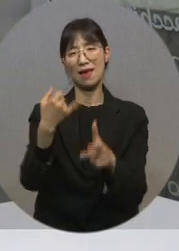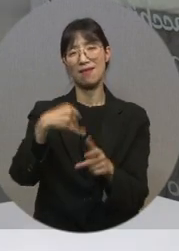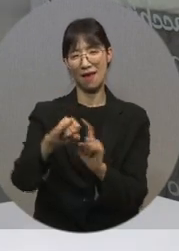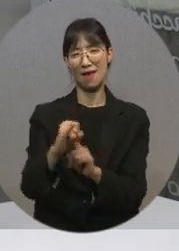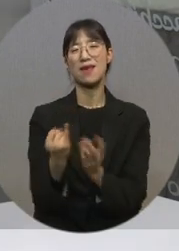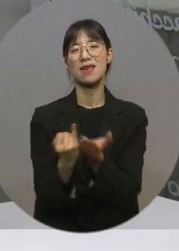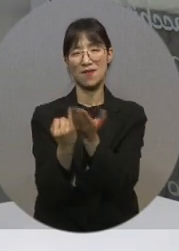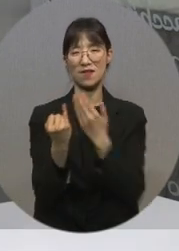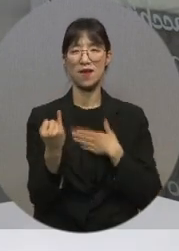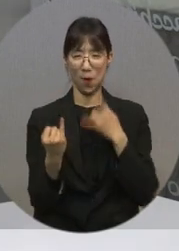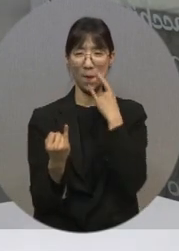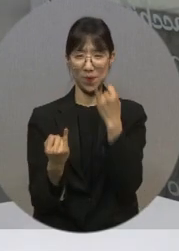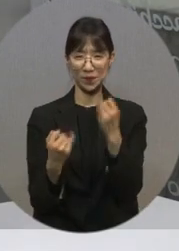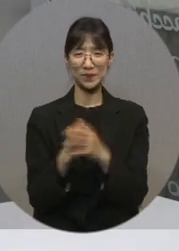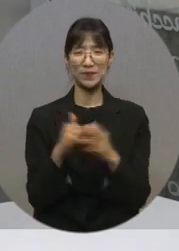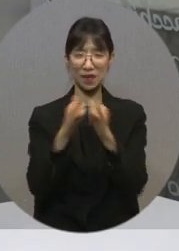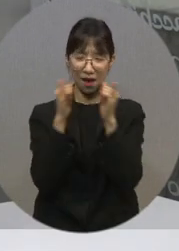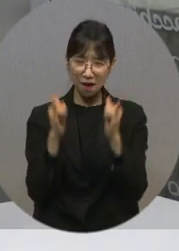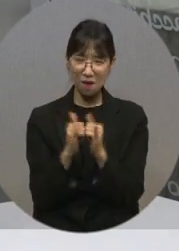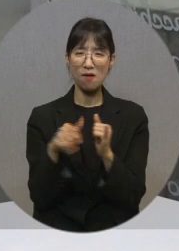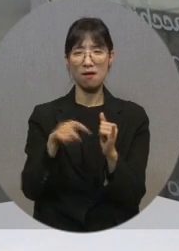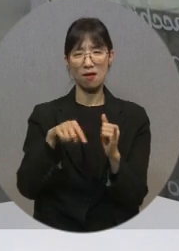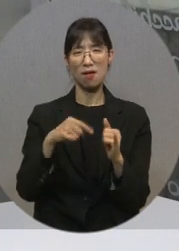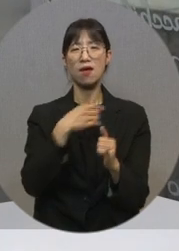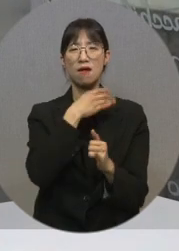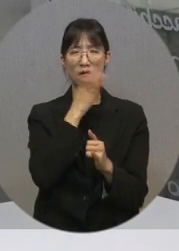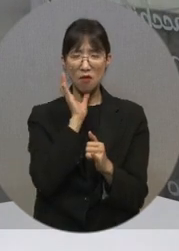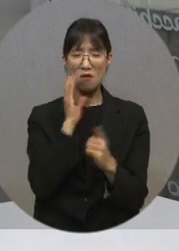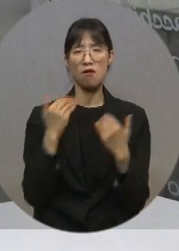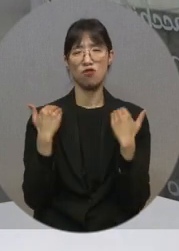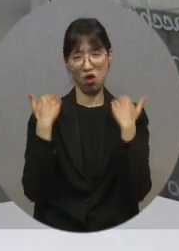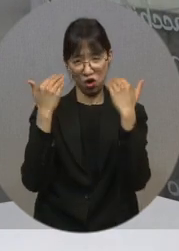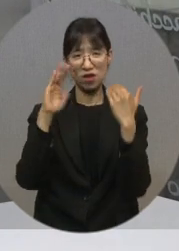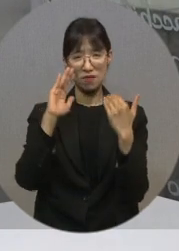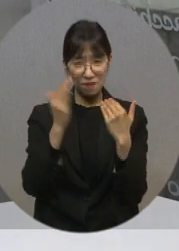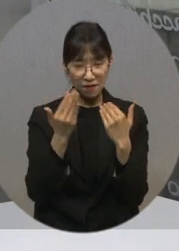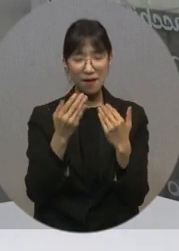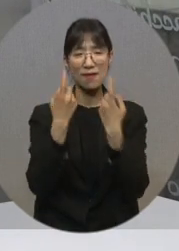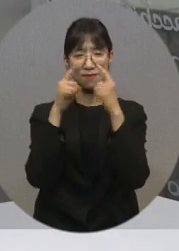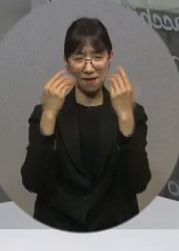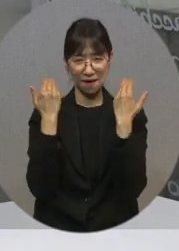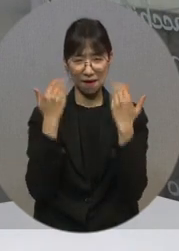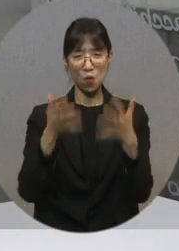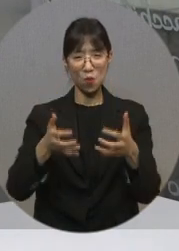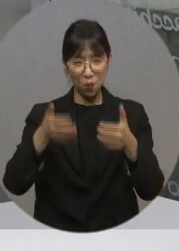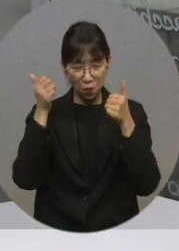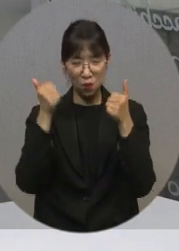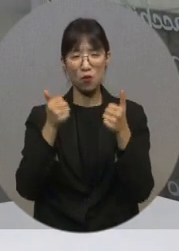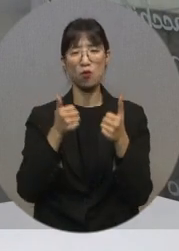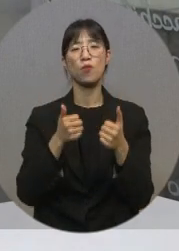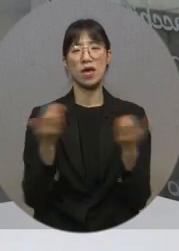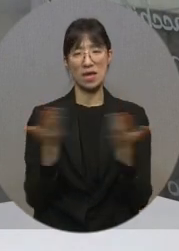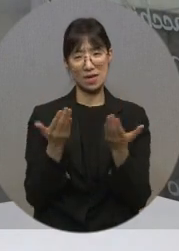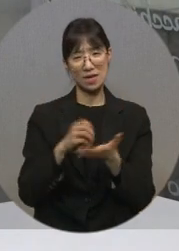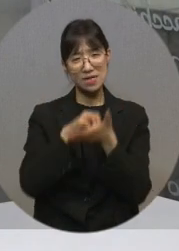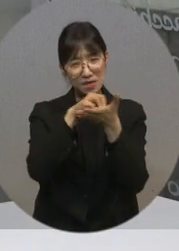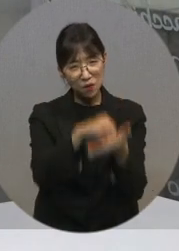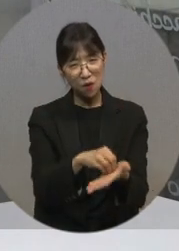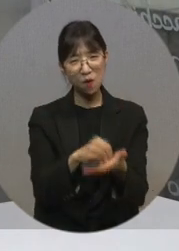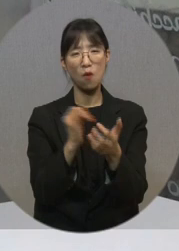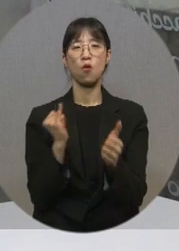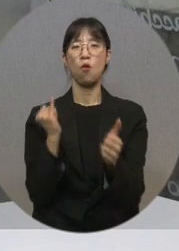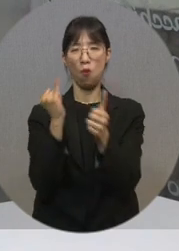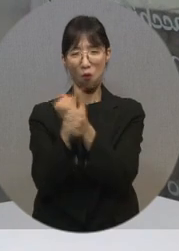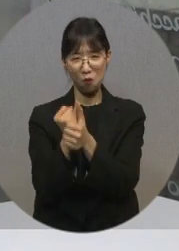엄마고요. 사회적으로 성년이 되면 대학을 졸업을 하고 본인들이 취업을 하고 또 결혼을